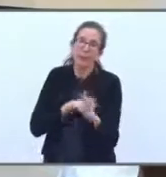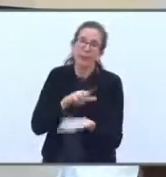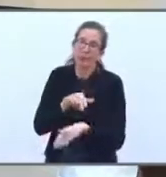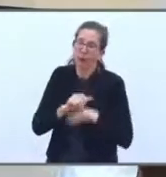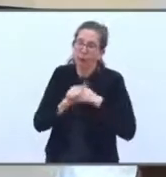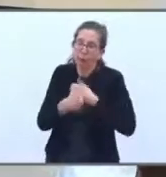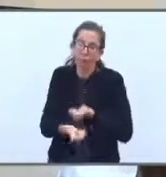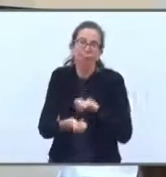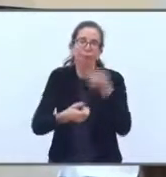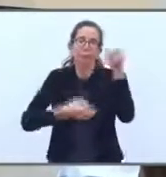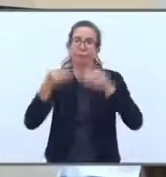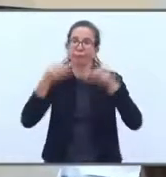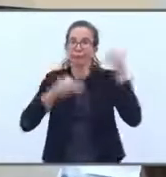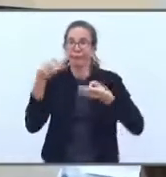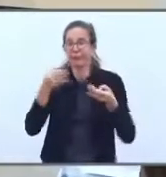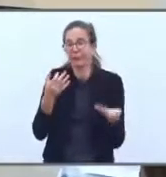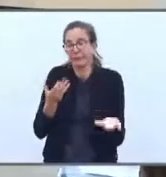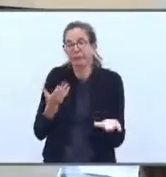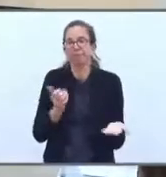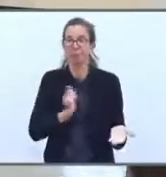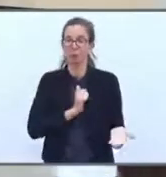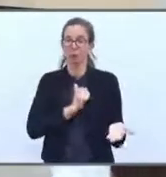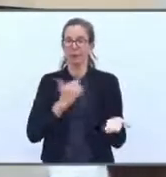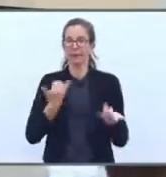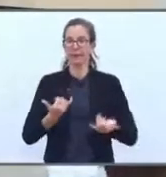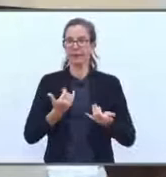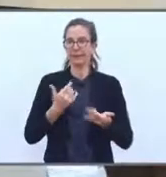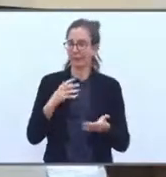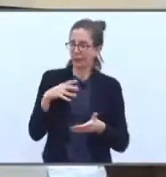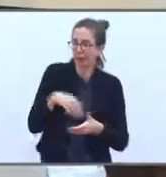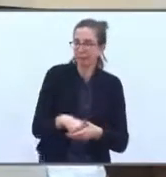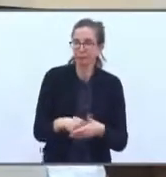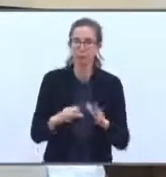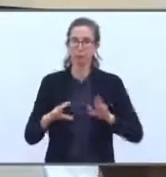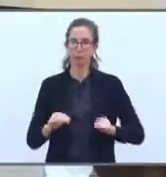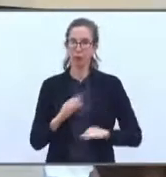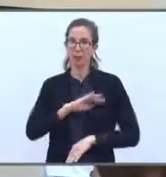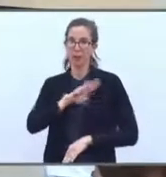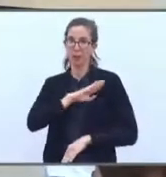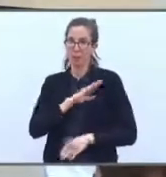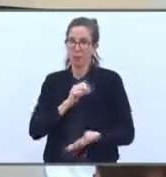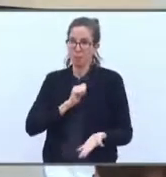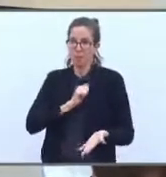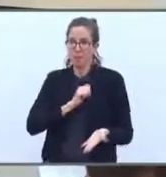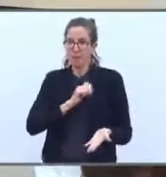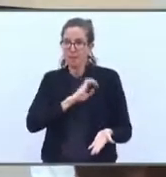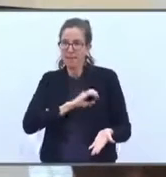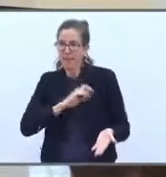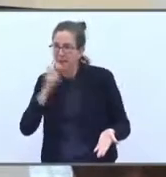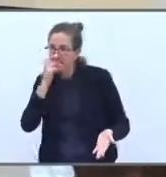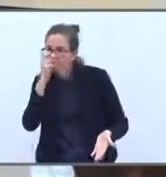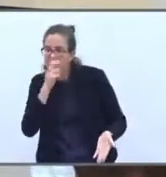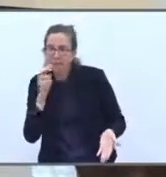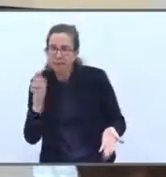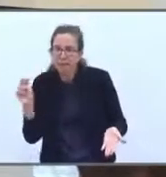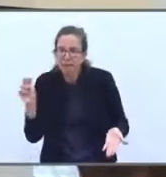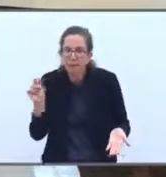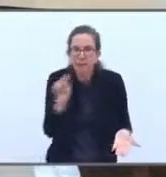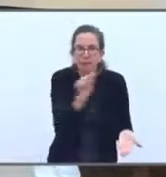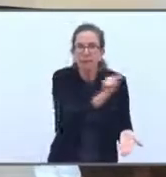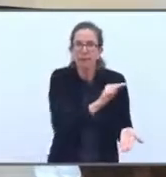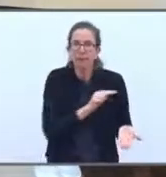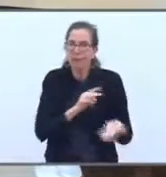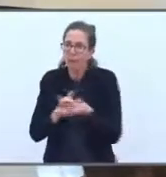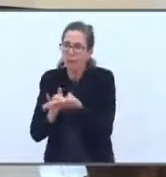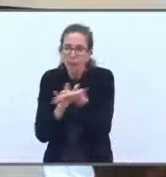Et personnellement, depuis que je suis dans cette responsabilité, je cherche à faire le tour de tous les ouvrages. Car ce